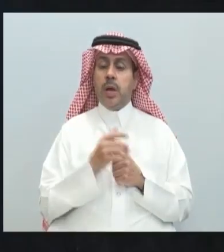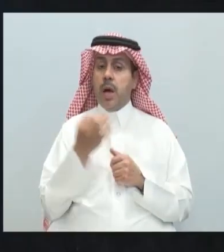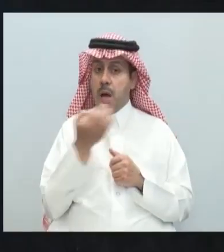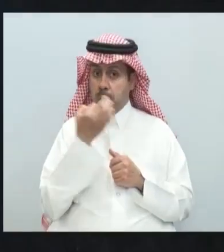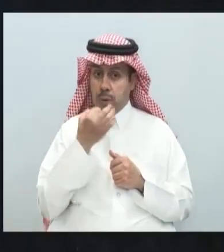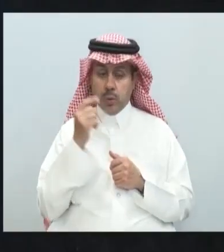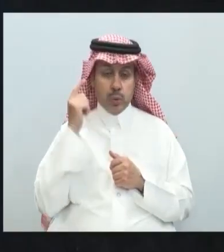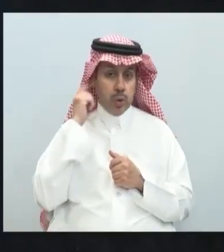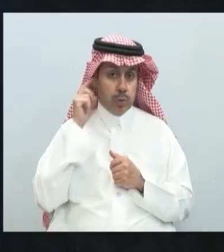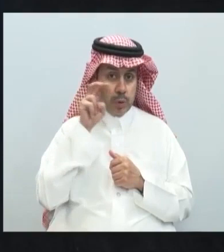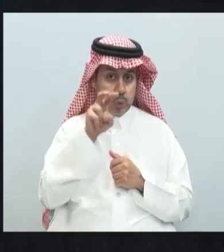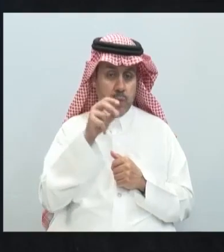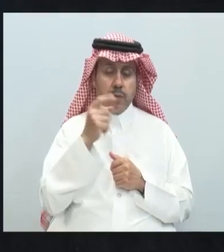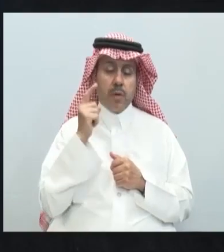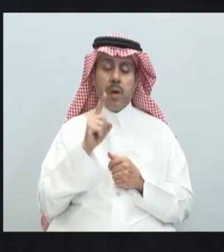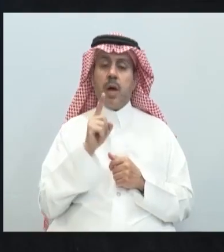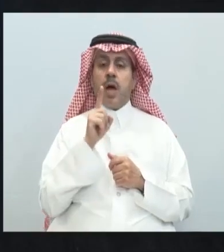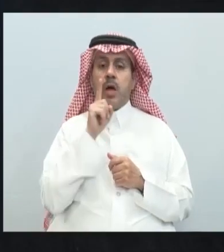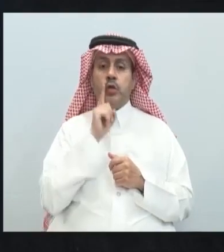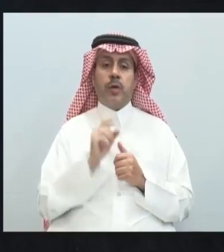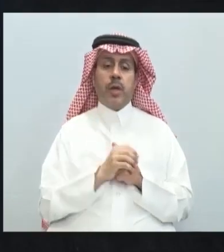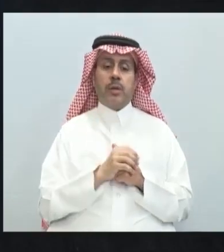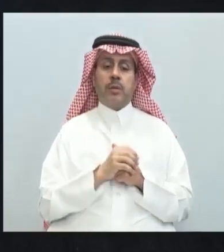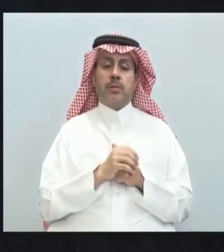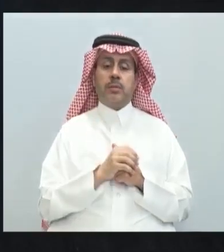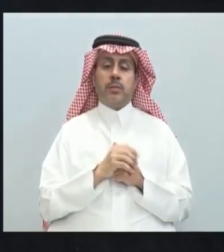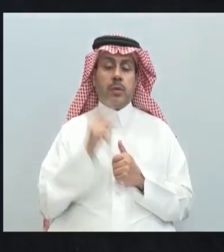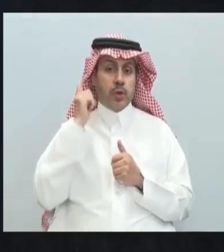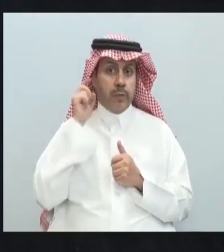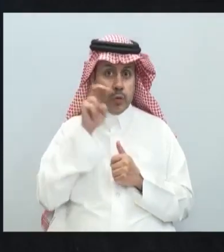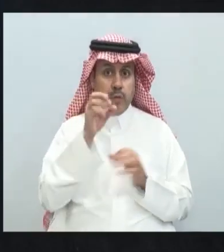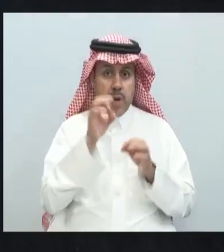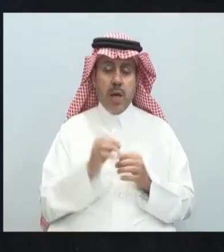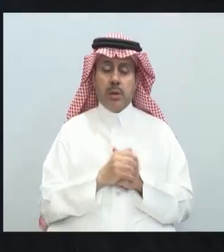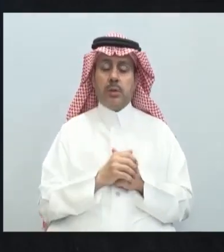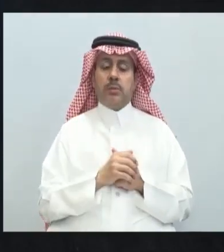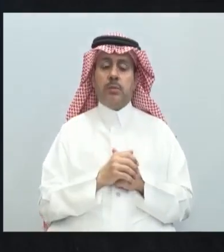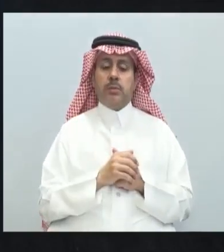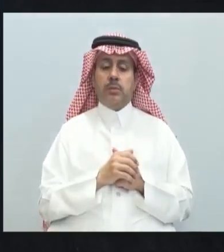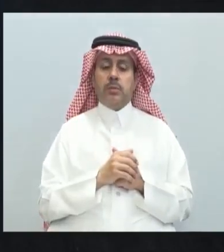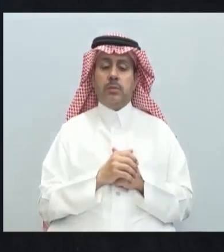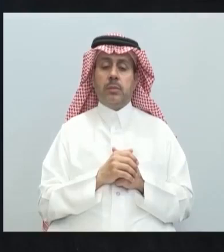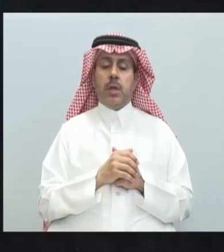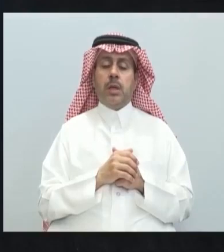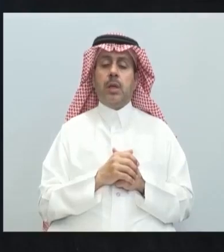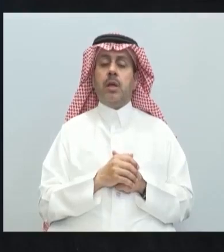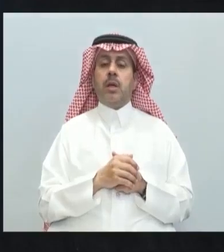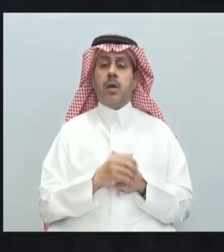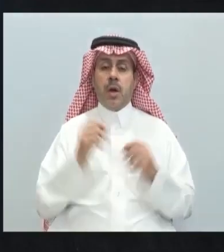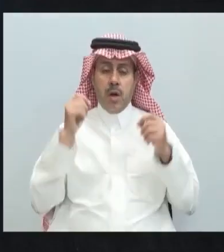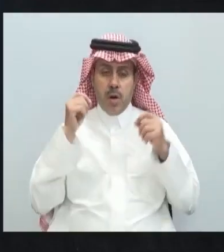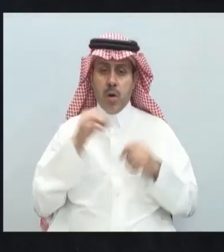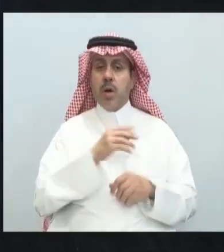والمرجو منكم ايها الطلاب والطالبات الاستماع والانصات لكلام الله جل وعلا لعلنا جميعا ان